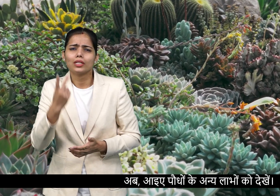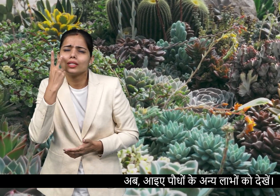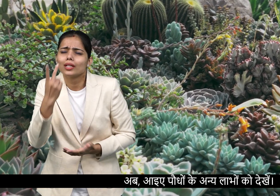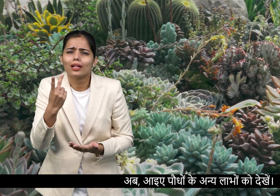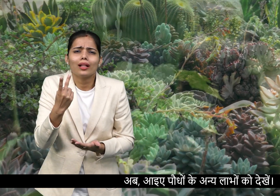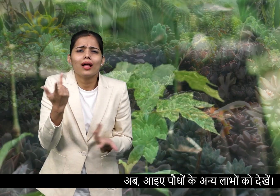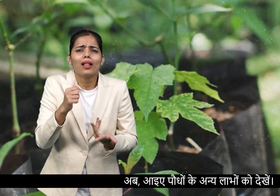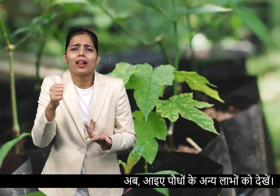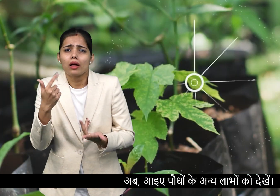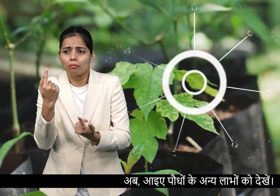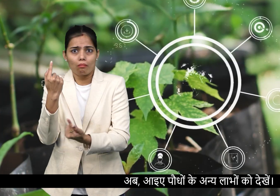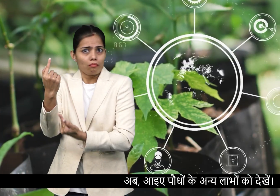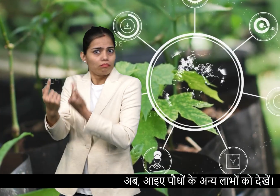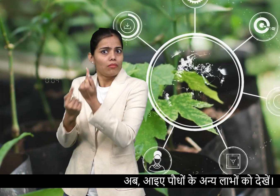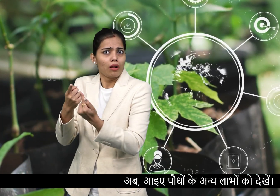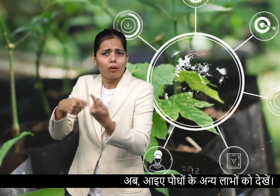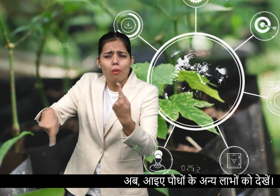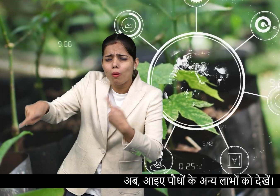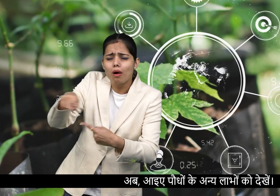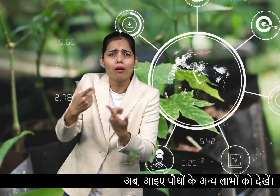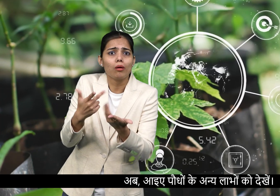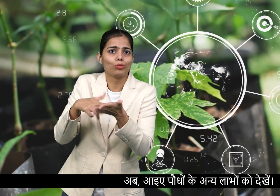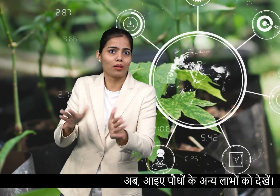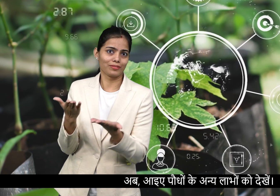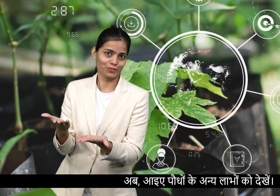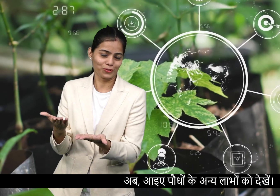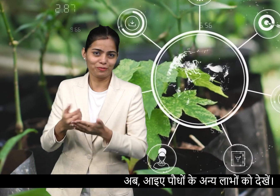आप आइए पौधों के अन्य लाभों को देखें।